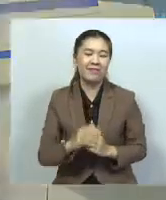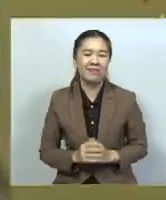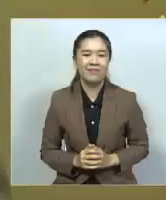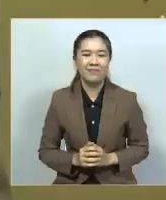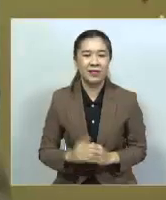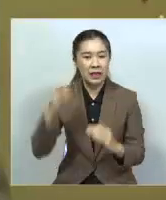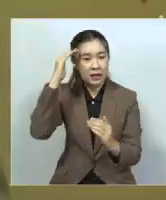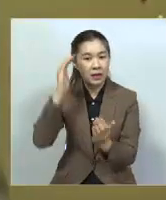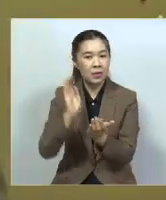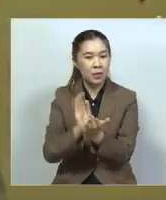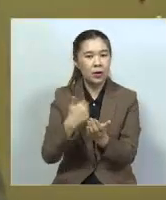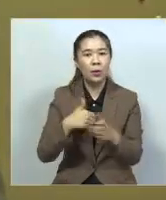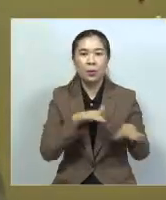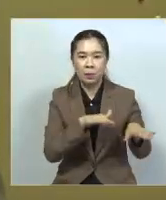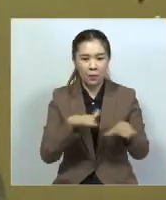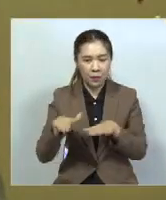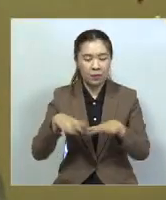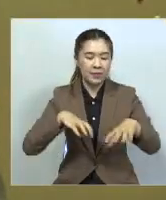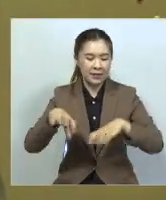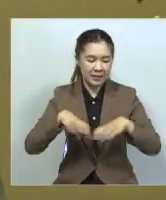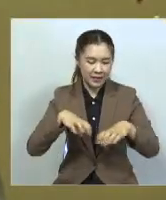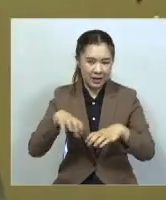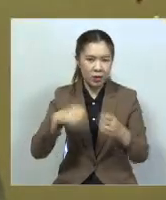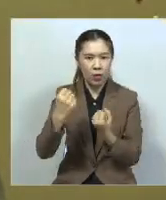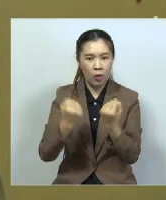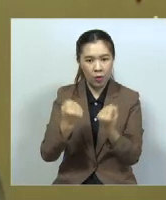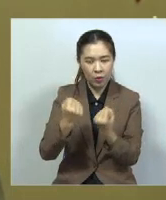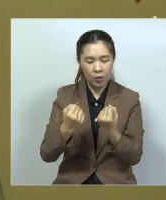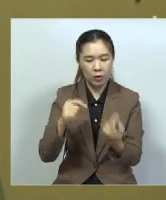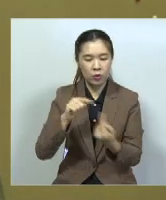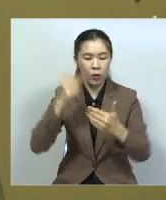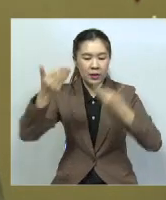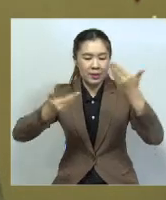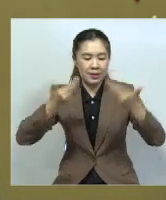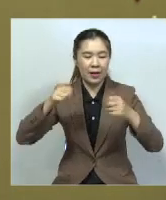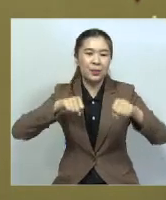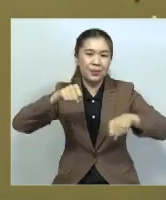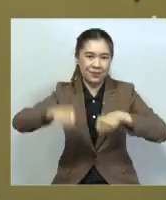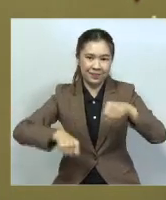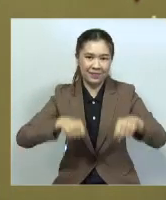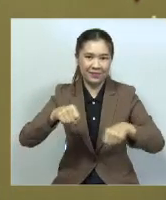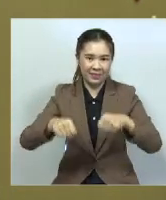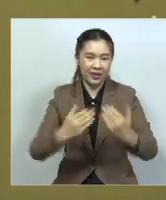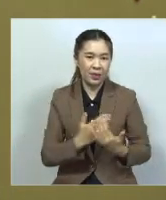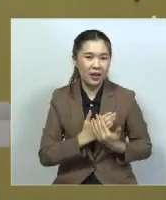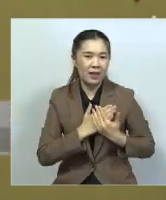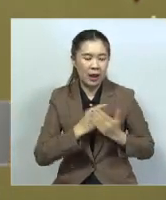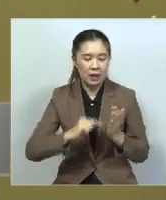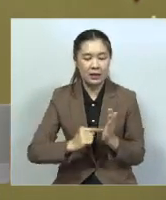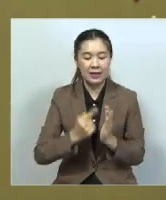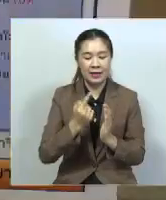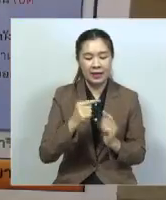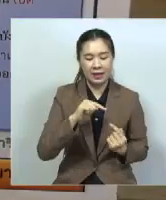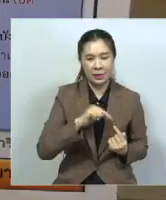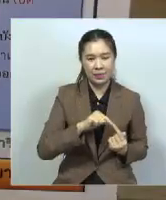คะทางตำรวจเองเขาเตรียมความพร้อมในการจัดการจราจรกิจกรรมปั่นจักรยานไบค์อุ่นไอรักที่เริ่มต้นเ